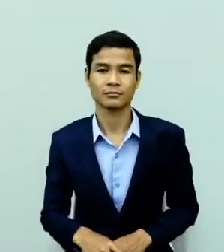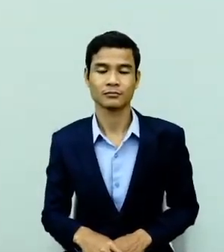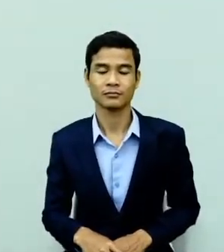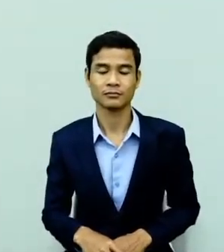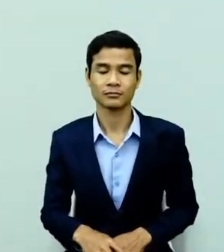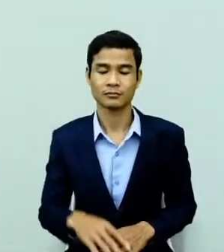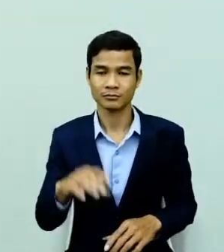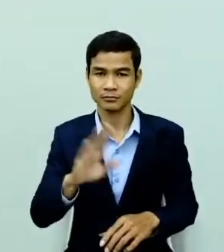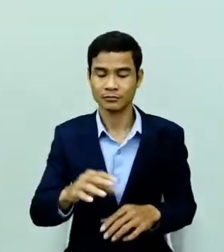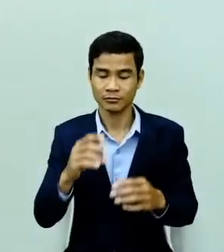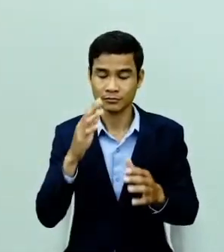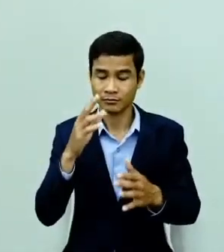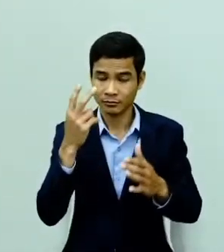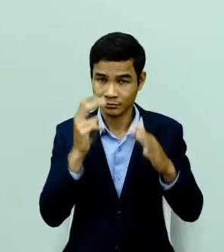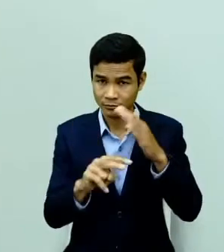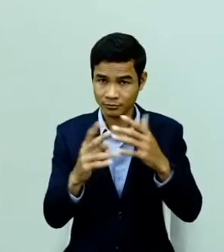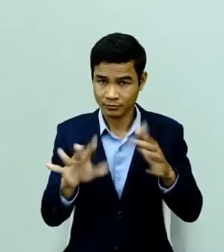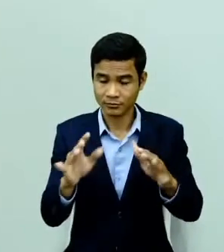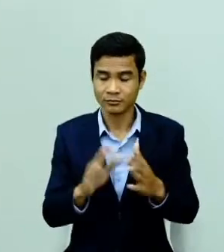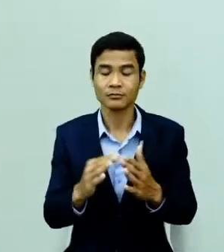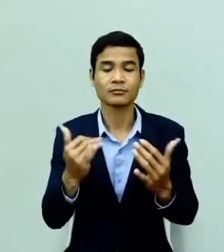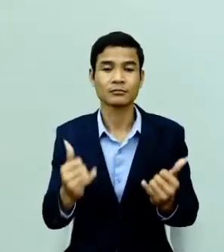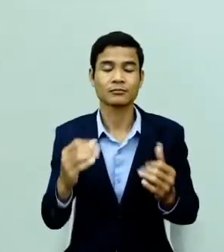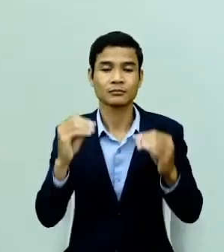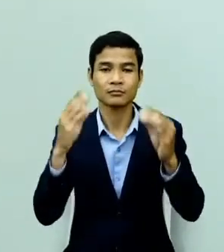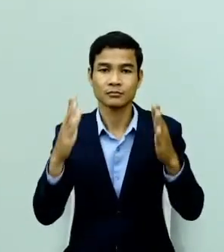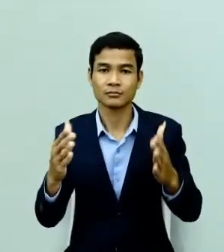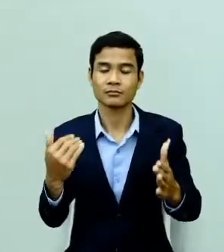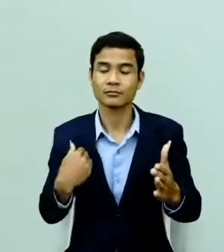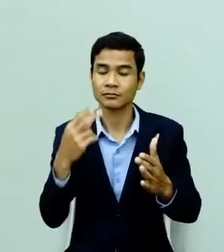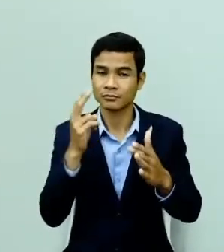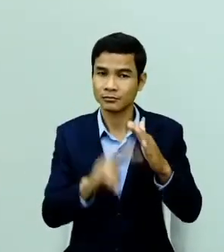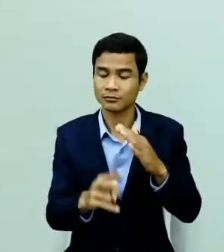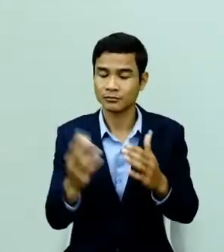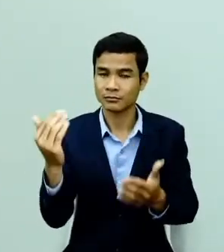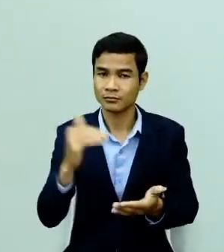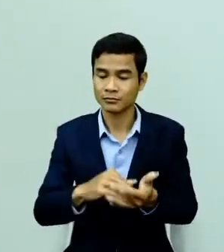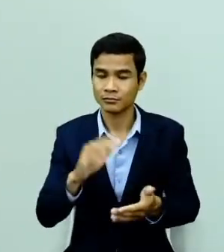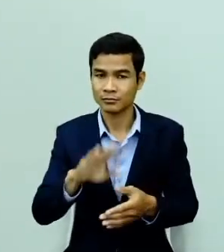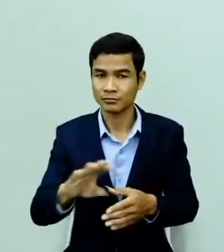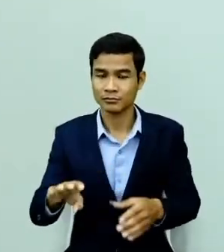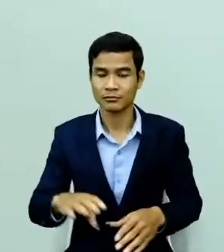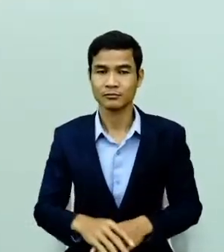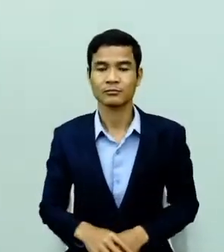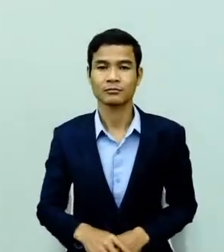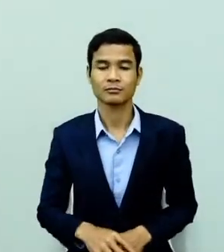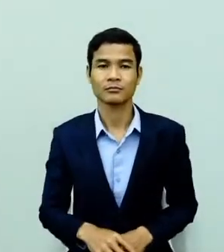ចាកូនទូទាយហើយនៅឥឡូវអ្នកគ្រូឲ្យកូនទូទាយខាងលើនេះម្ដង